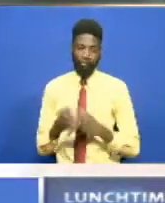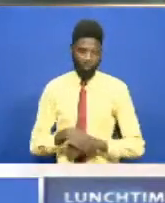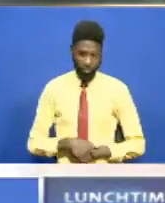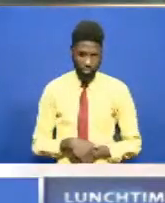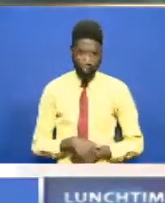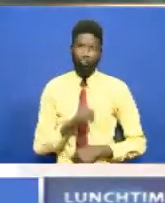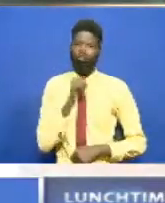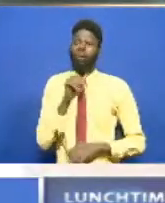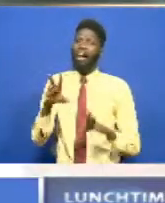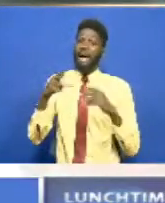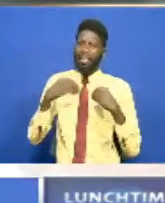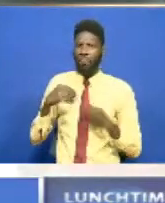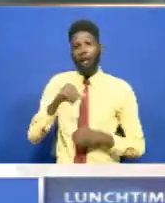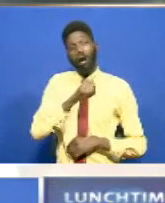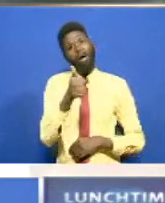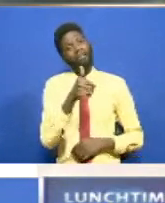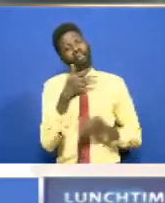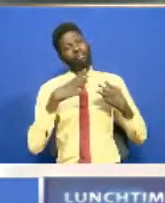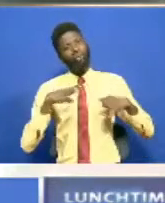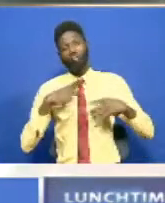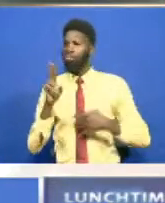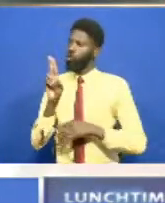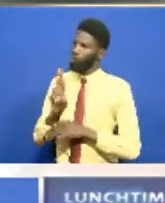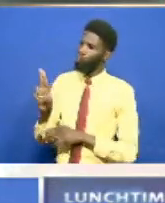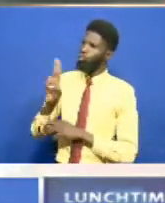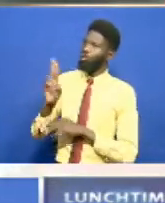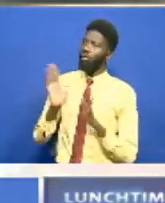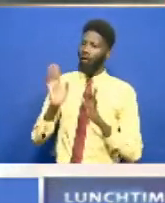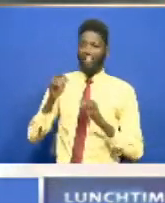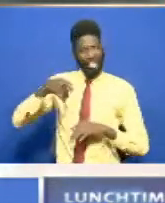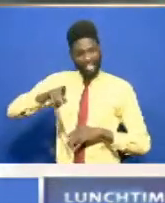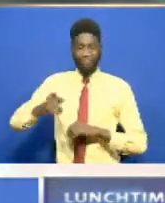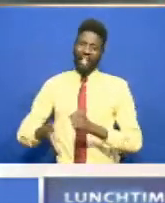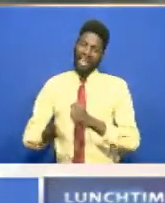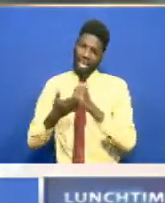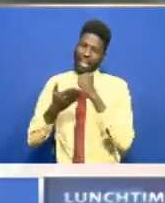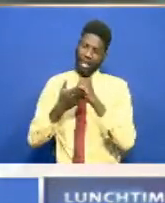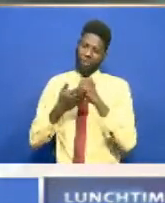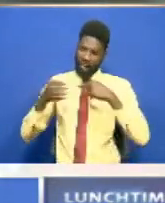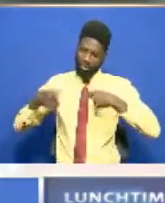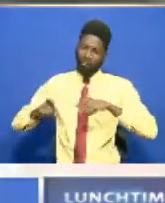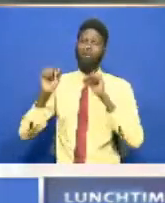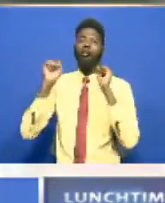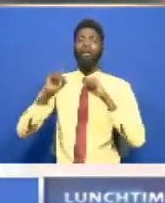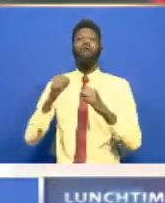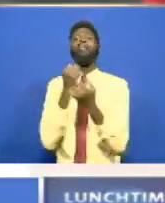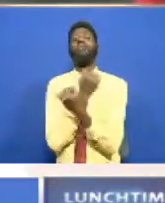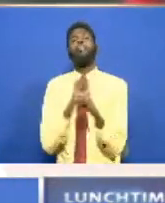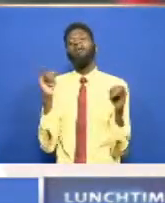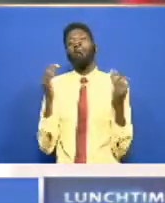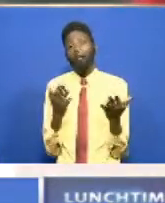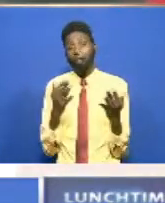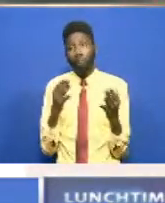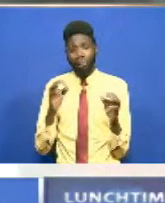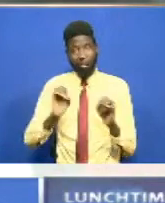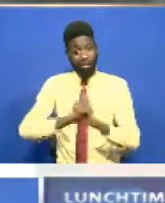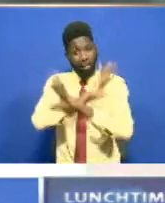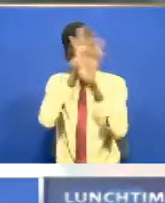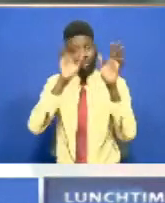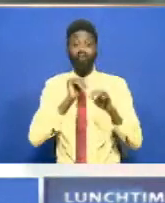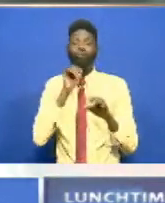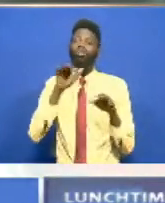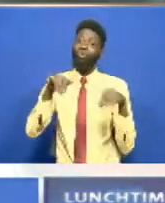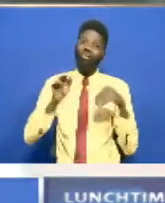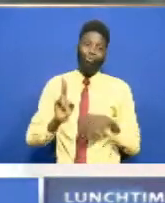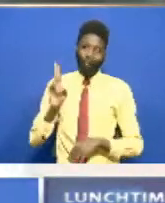wa kutumiwa, uwe mtu wa kujisaidia. Ya? Tunaelewana? Sio kugojea ati Uhuru akuje